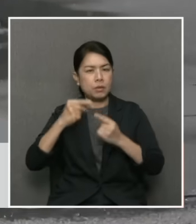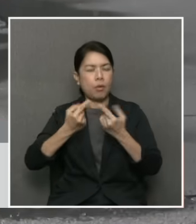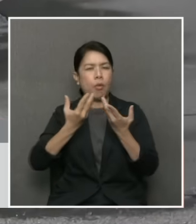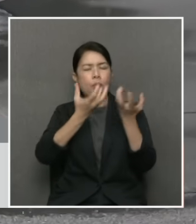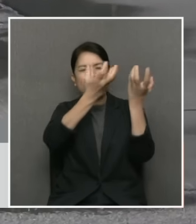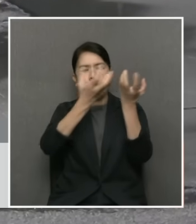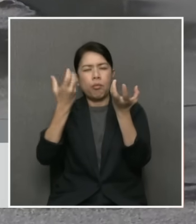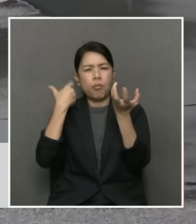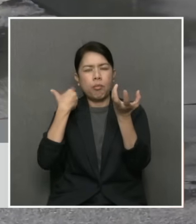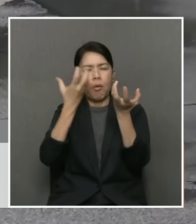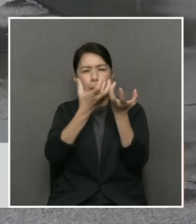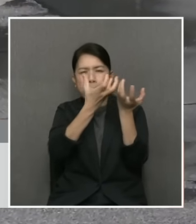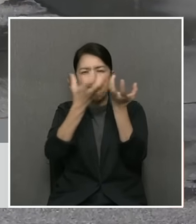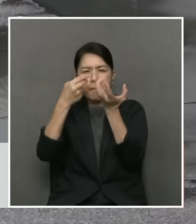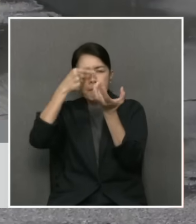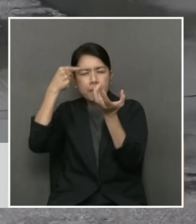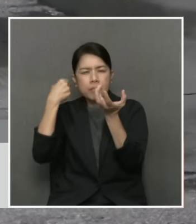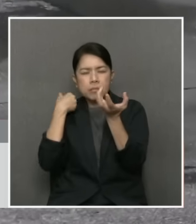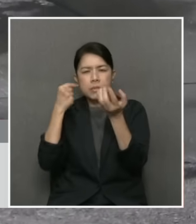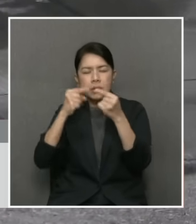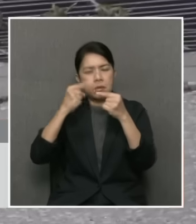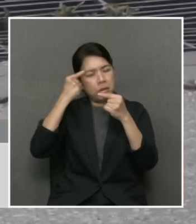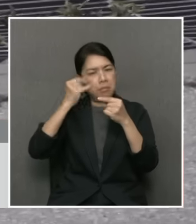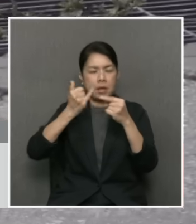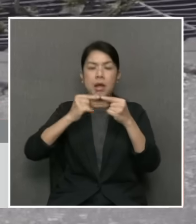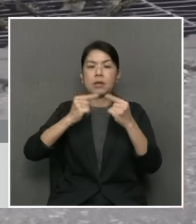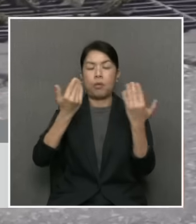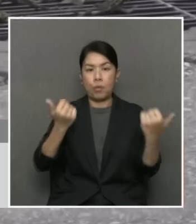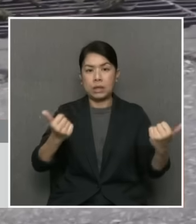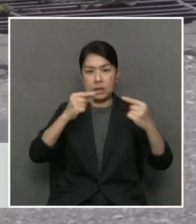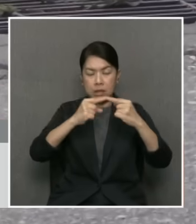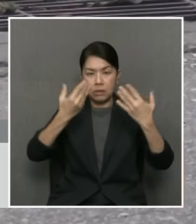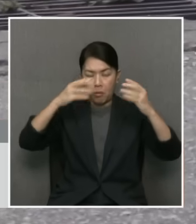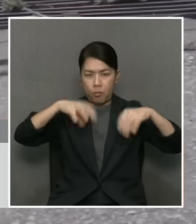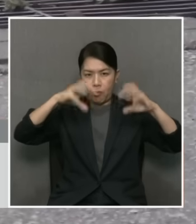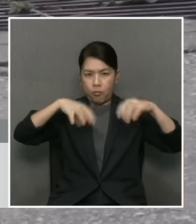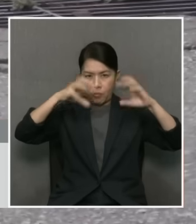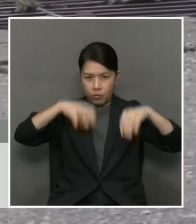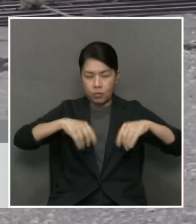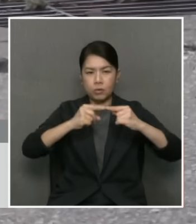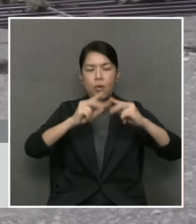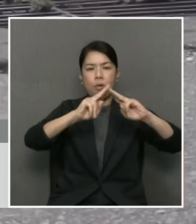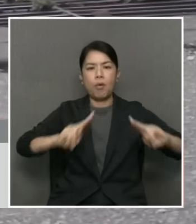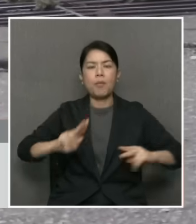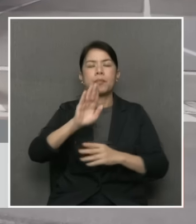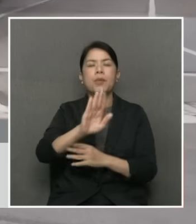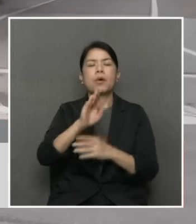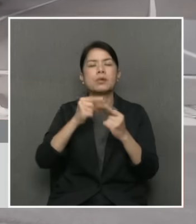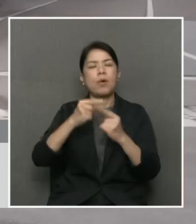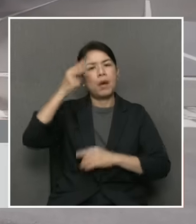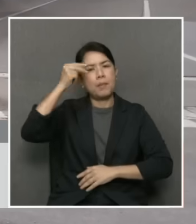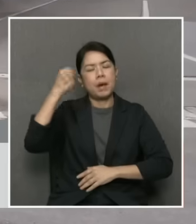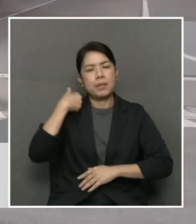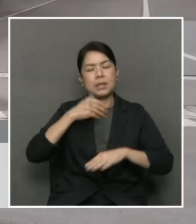คะคาดว่าวันนี้อาจจะมีฝนตกหนักอีกได้โดยสถานีอุตุนิยมวิทยาลำปางประกาศแจ้งเตือนทุกพื้นที่ทั้ง